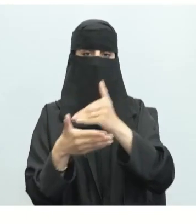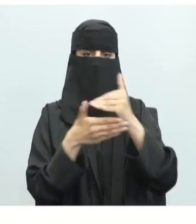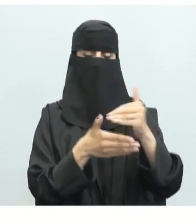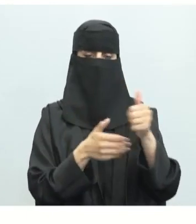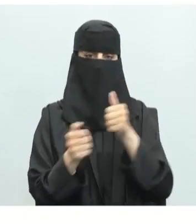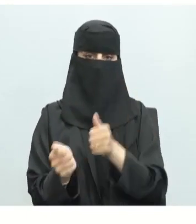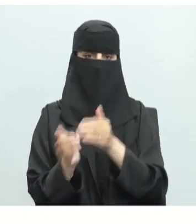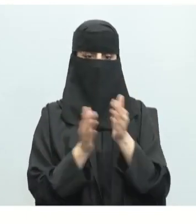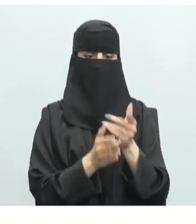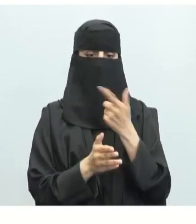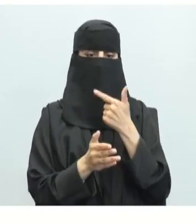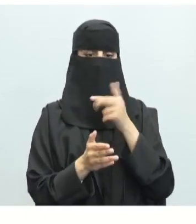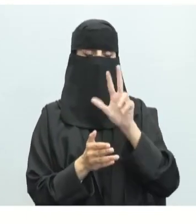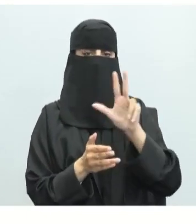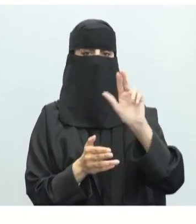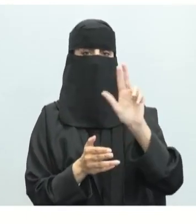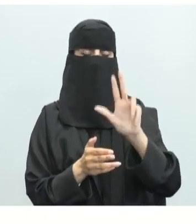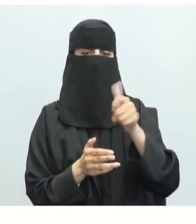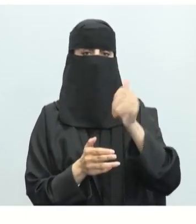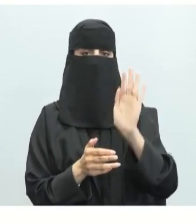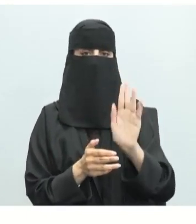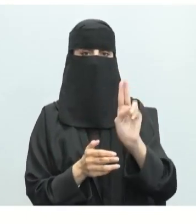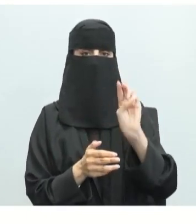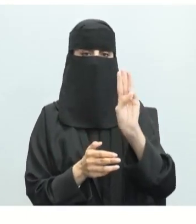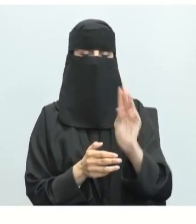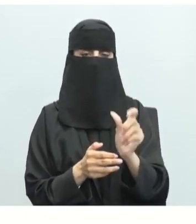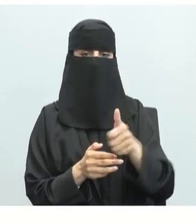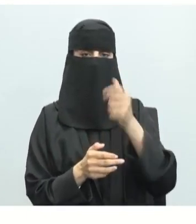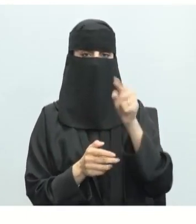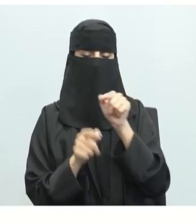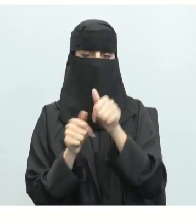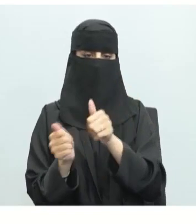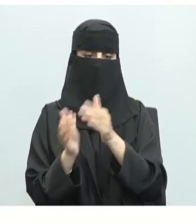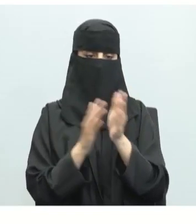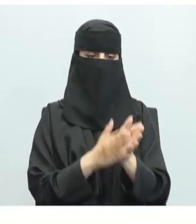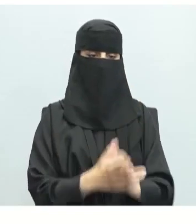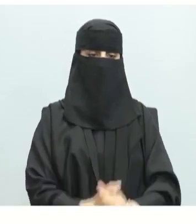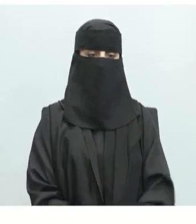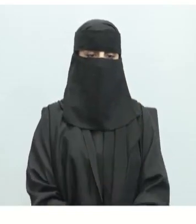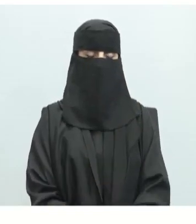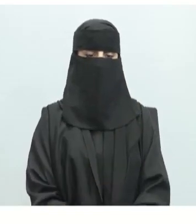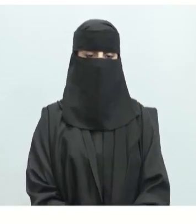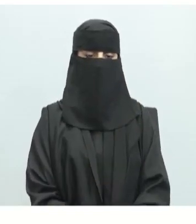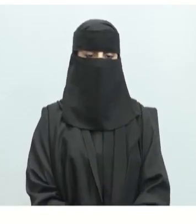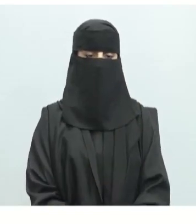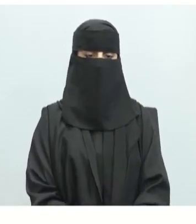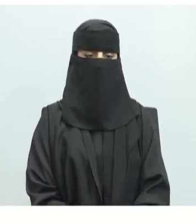هو إخراج ما بعد إلا أو غيره أو سوى من حكم ما قبلها. أحسنتم.